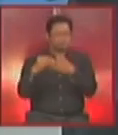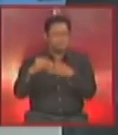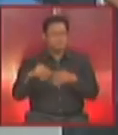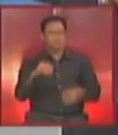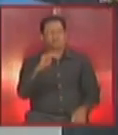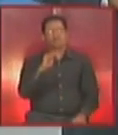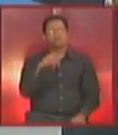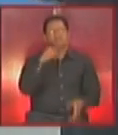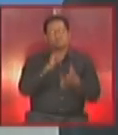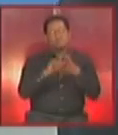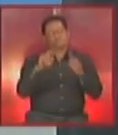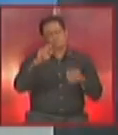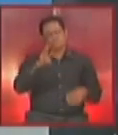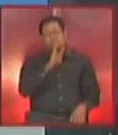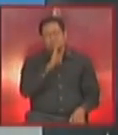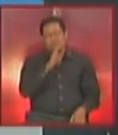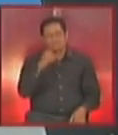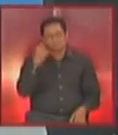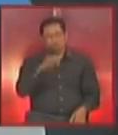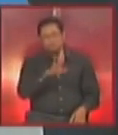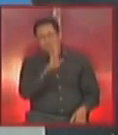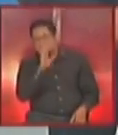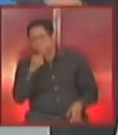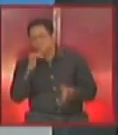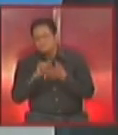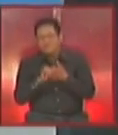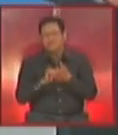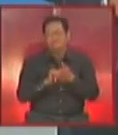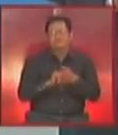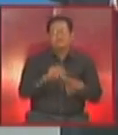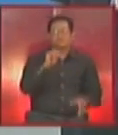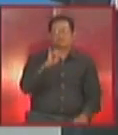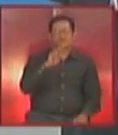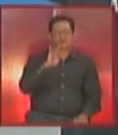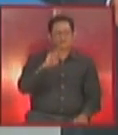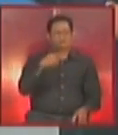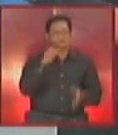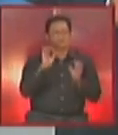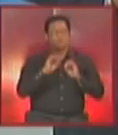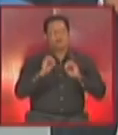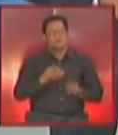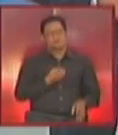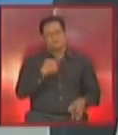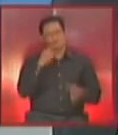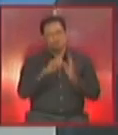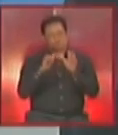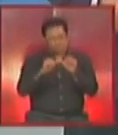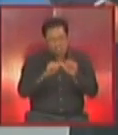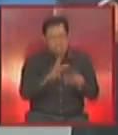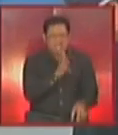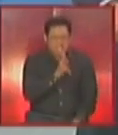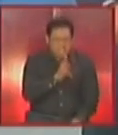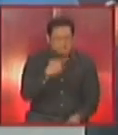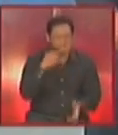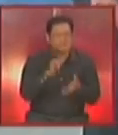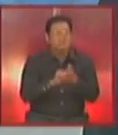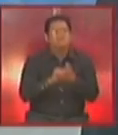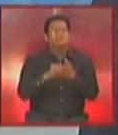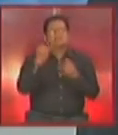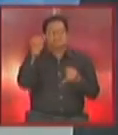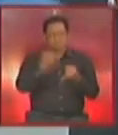kawalan ng duda sa pagtulong sa prosecution. Daw, ah. Miriaming, ang kawalan ng takot at preno sa bibig. And last but not the least,